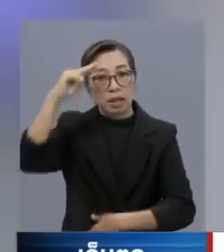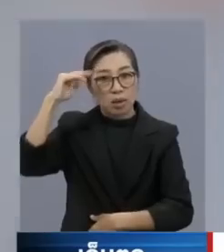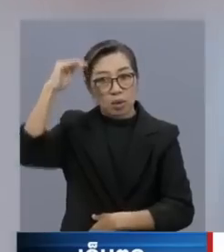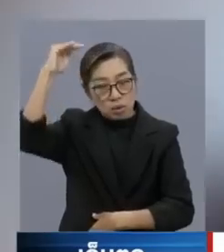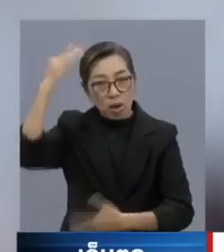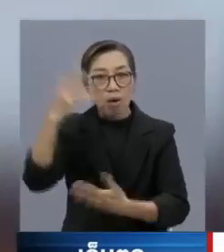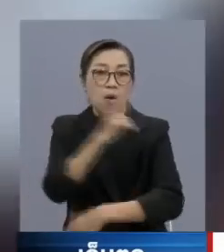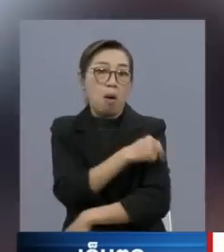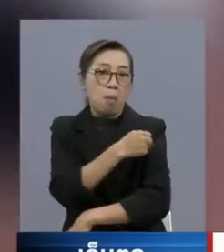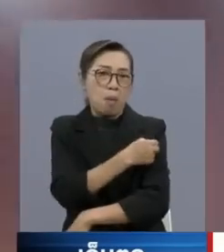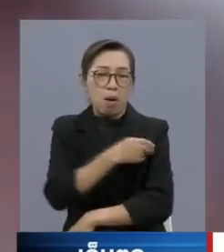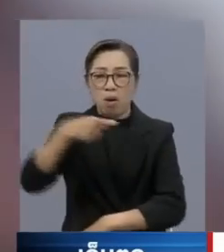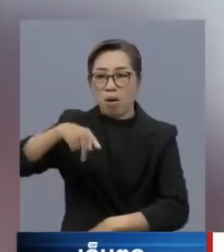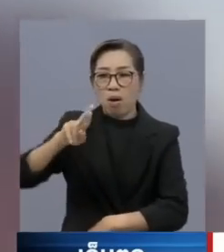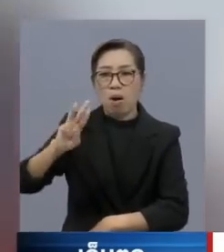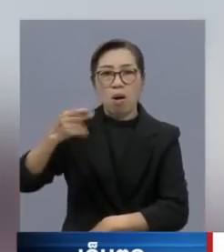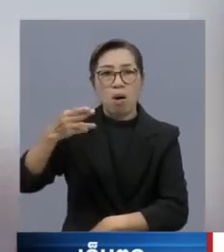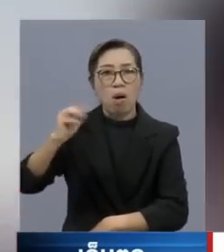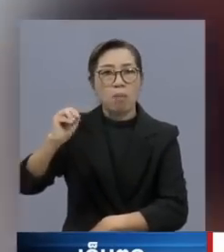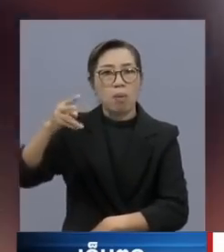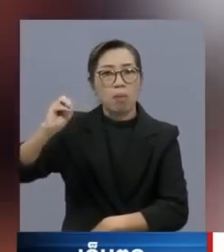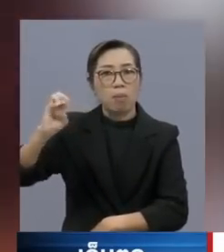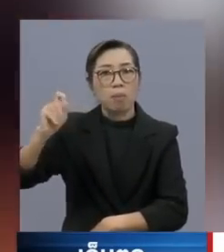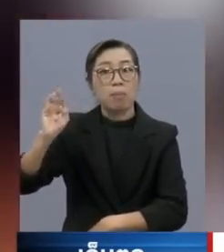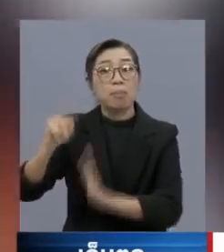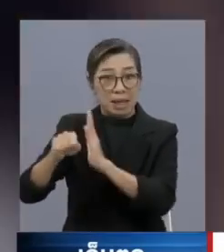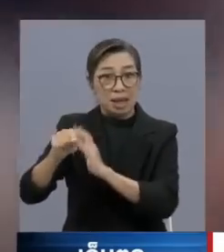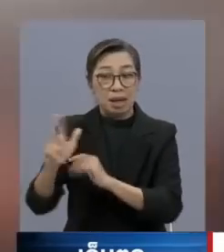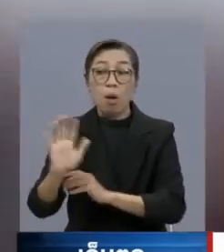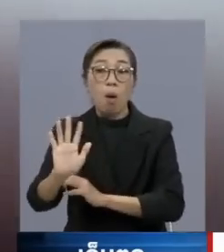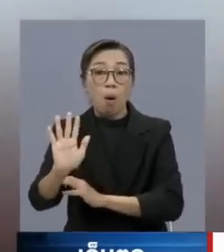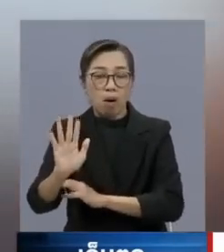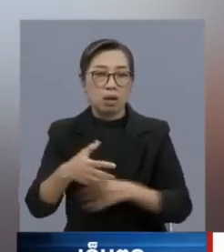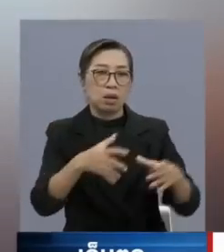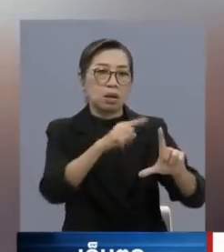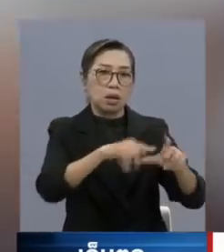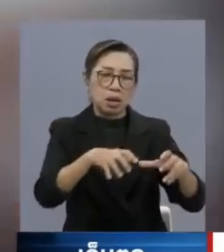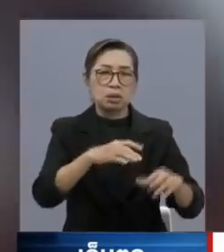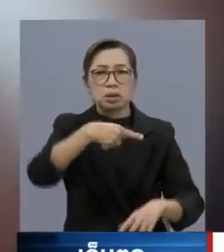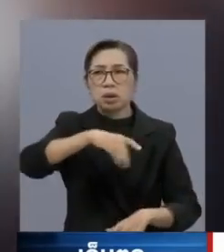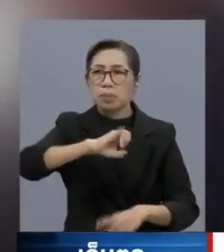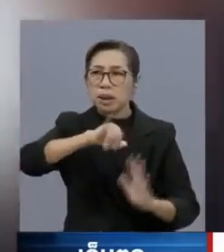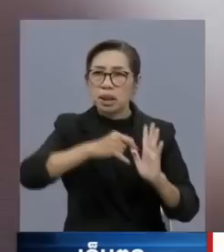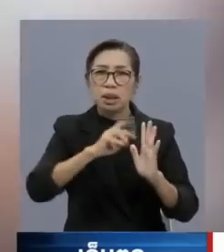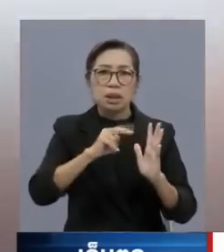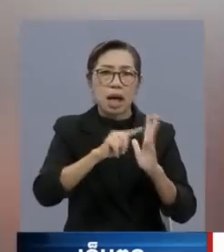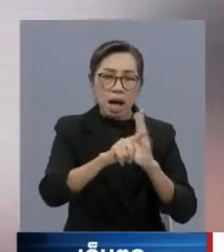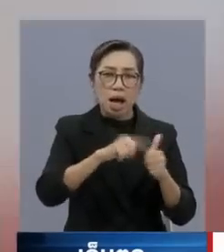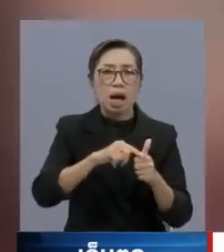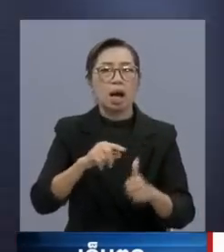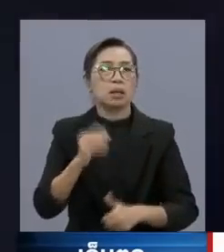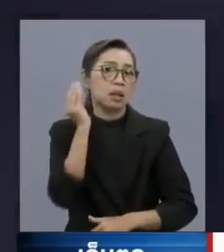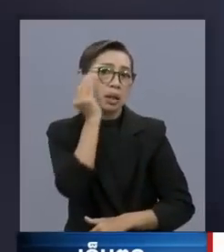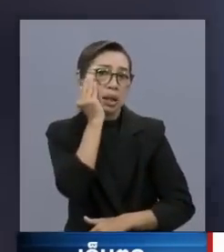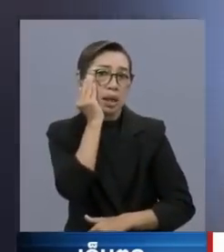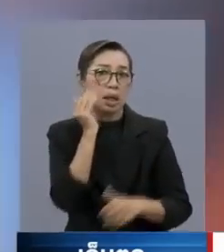เลิศสุริเดชฝั่งของทางเพื่อไทยหรือแม้แต่ฝั่งของทางก้าวไกลไม่ว่าจะเป็นคุณพิจารณ์ชาววัฒนวงศ์คุณเสรีกัญญาตันสกุ